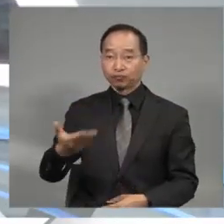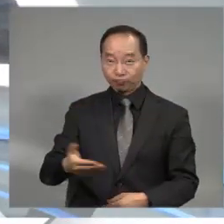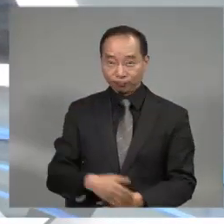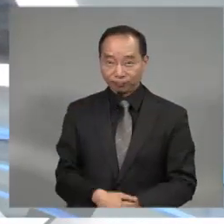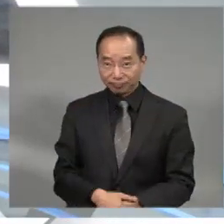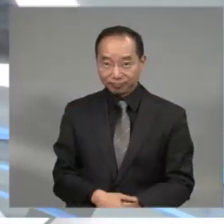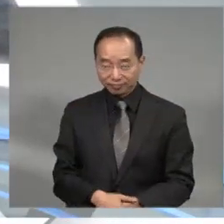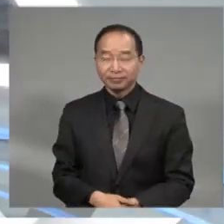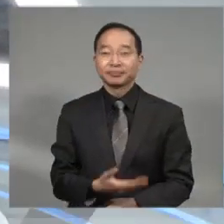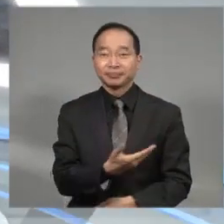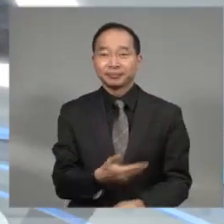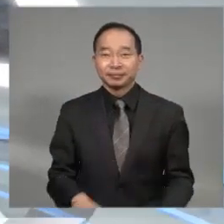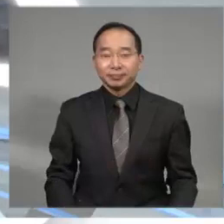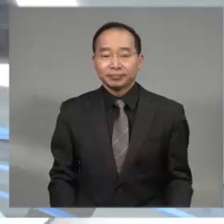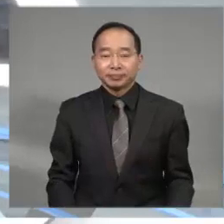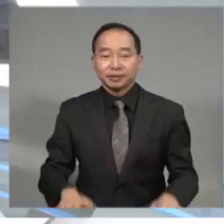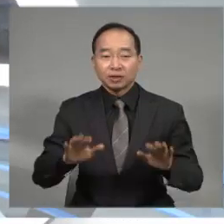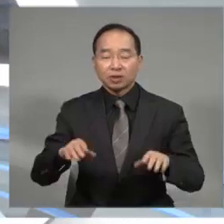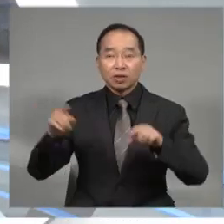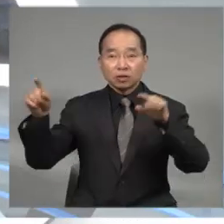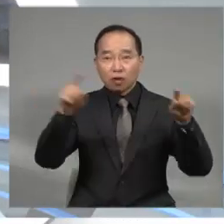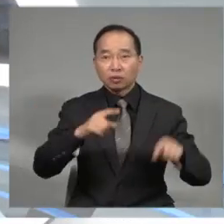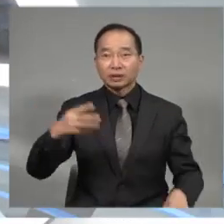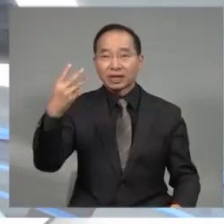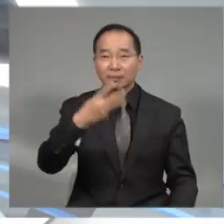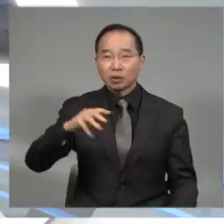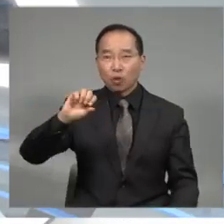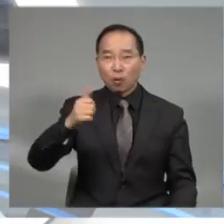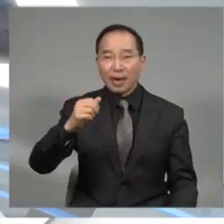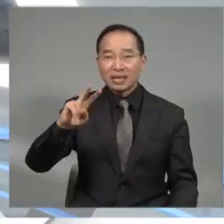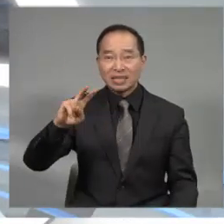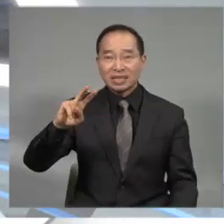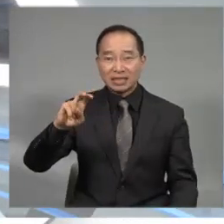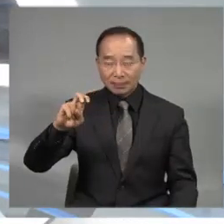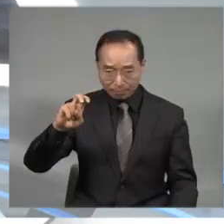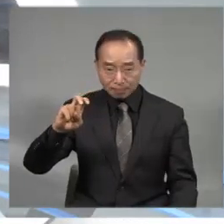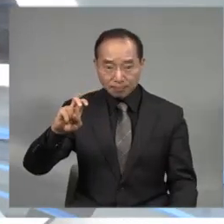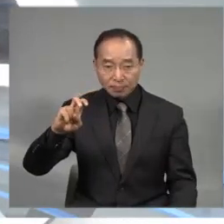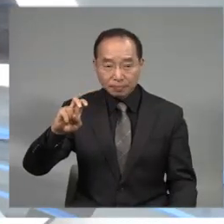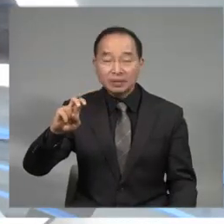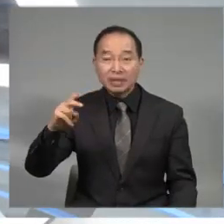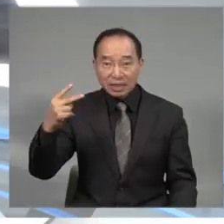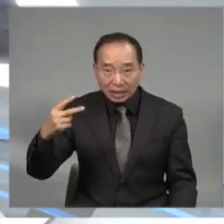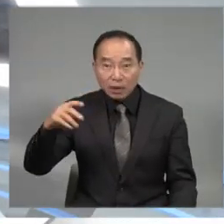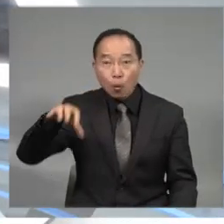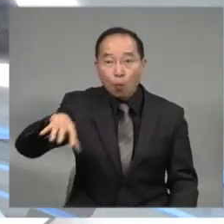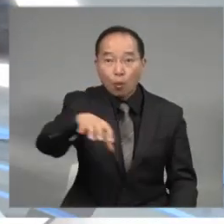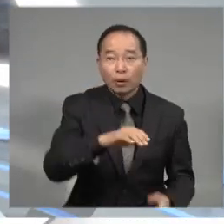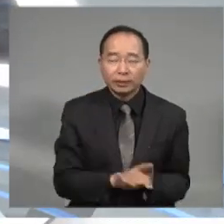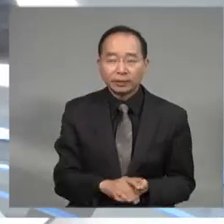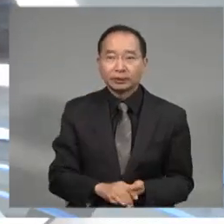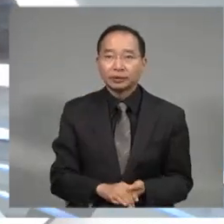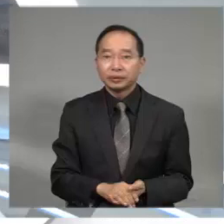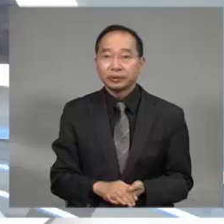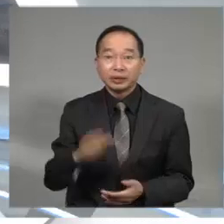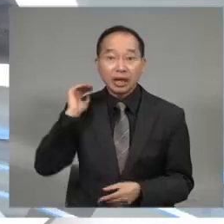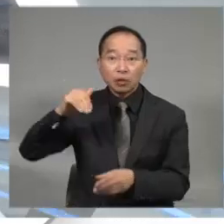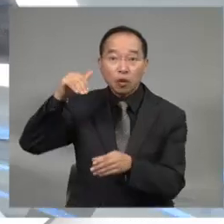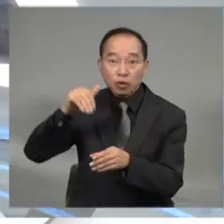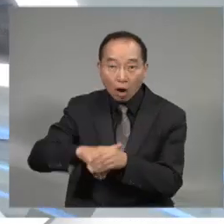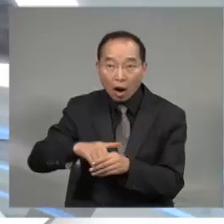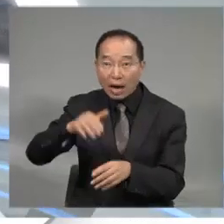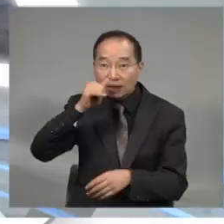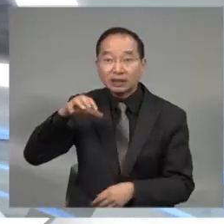선거캐스터 송혜지입니다. 현재 전국 3,552여 개 사전투표소에서 제20대 대통령 선거가